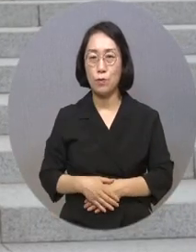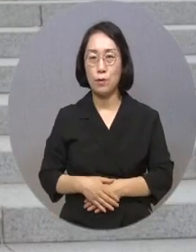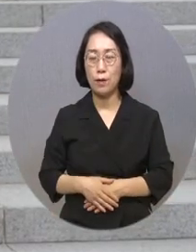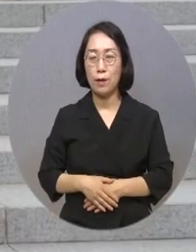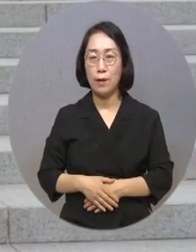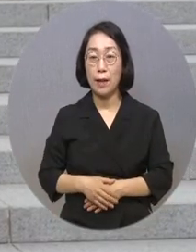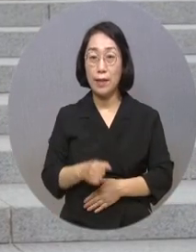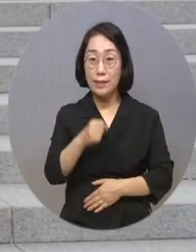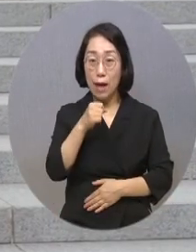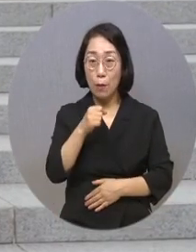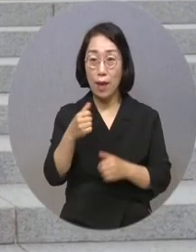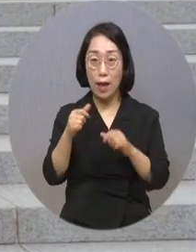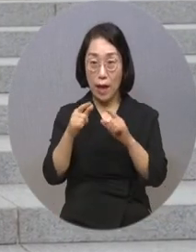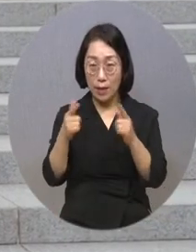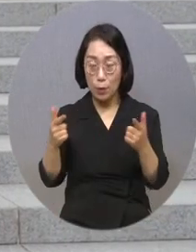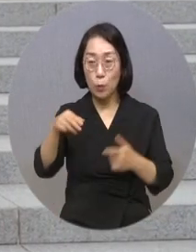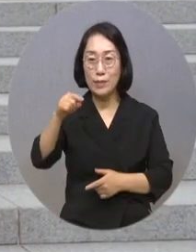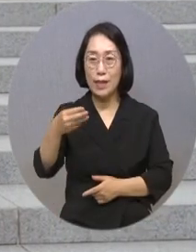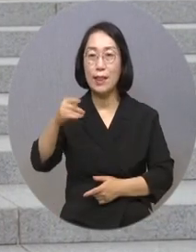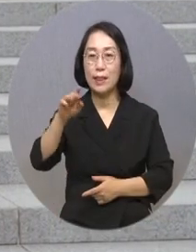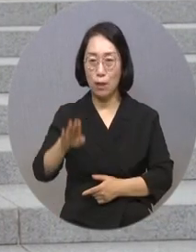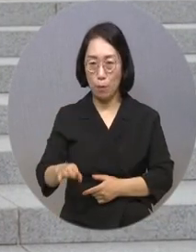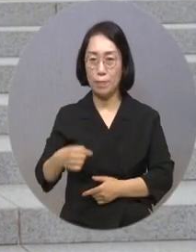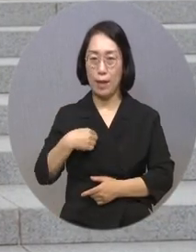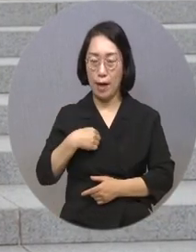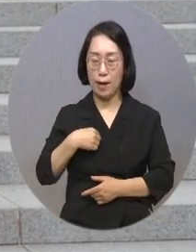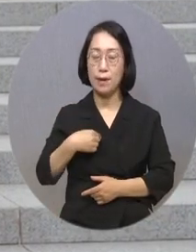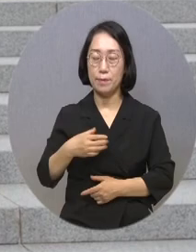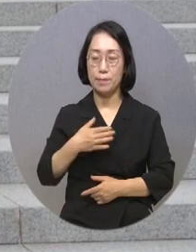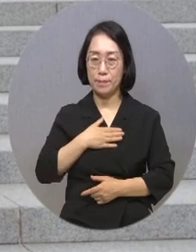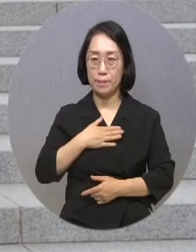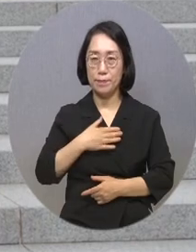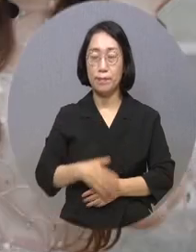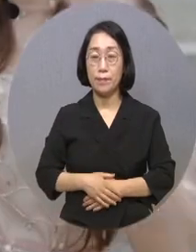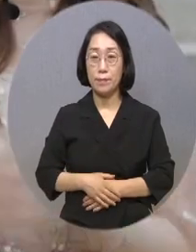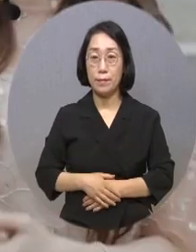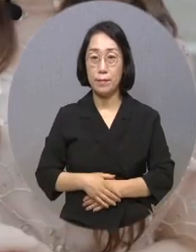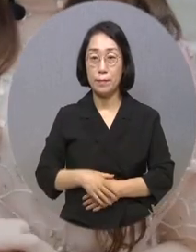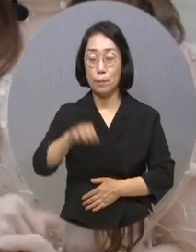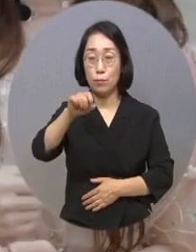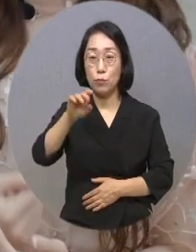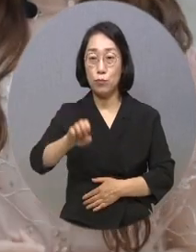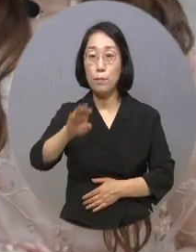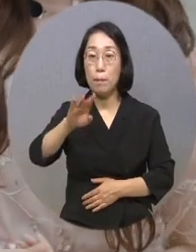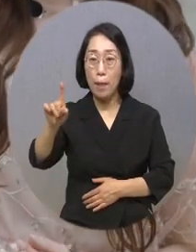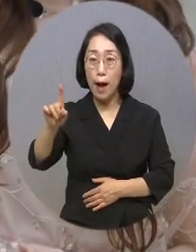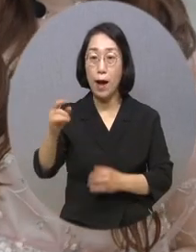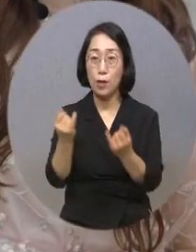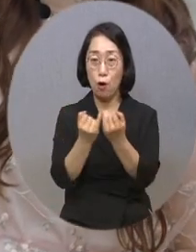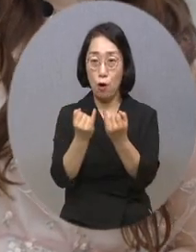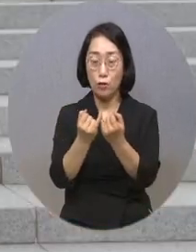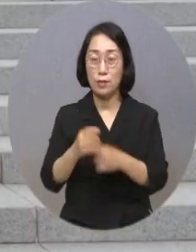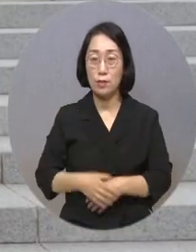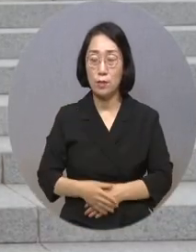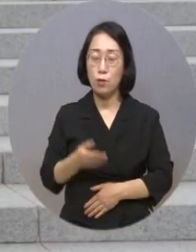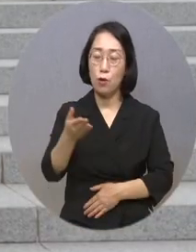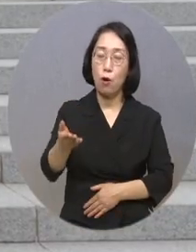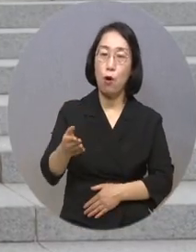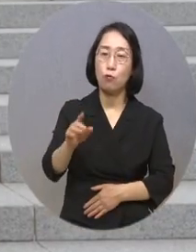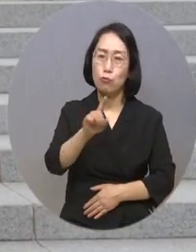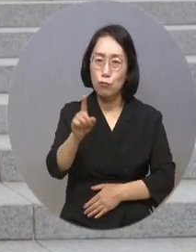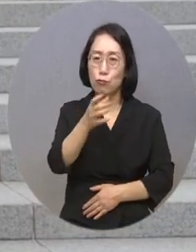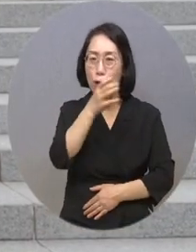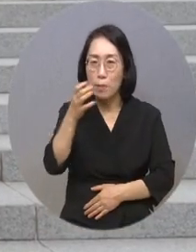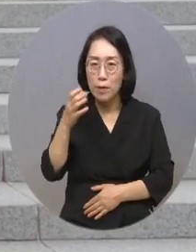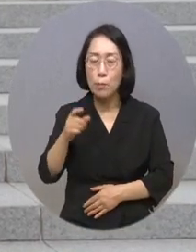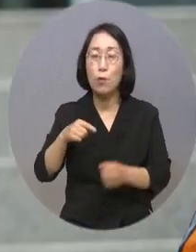MC가 아니고 셀럽으로 나오게 됐습니다. 품바 여신! 품바 여신. 자네가 무엇인데 품바 여신을 지칭 하는가? 그 품바 여신인